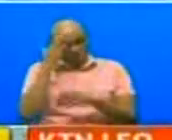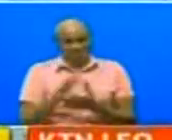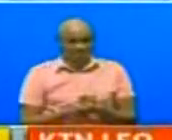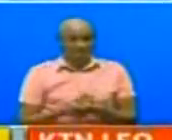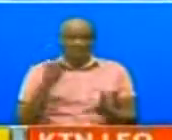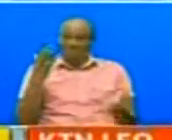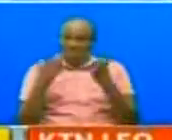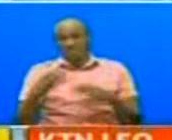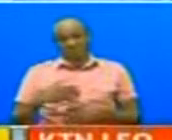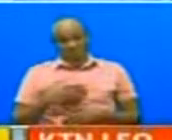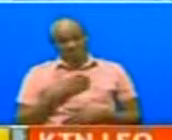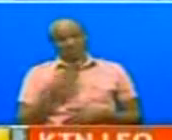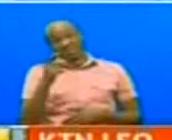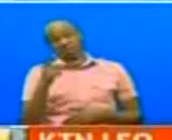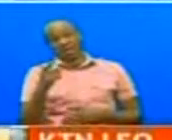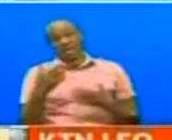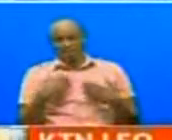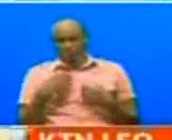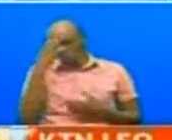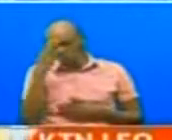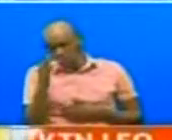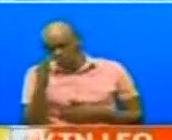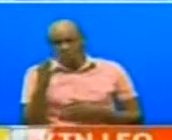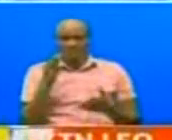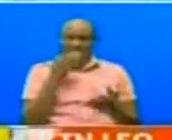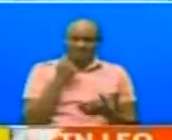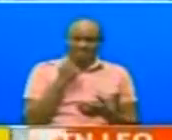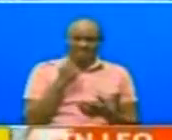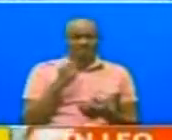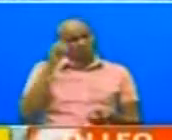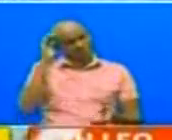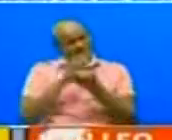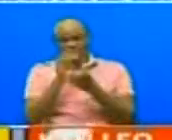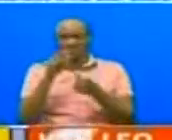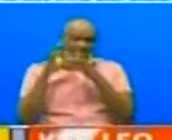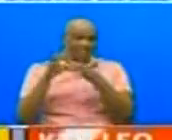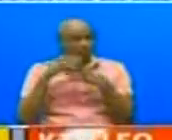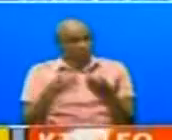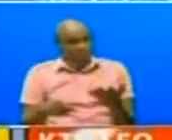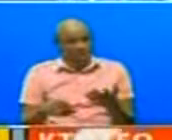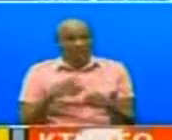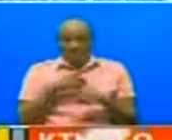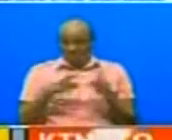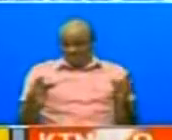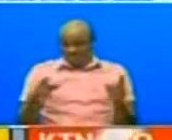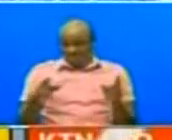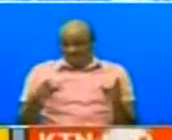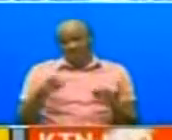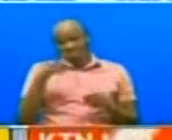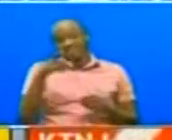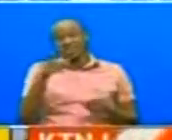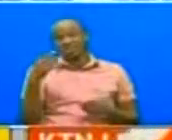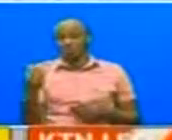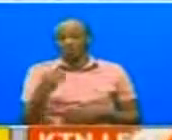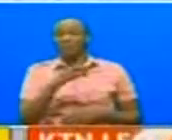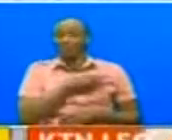mgeni akajipata kwenye njia panda kuhusu iwapo au la ataamini tamaduni hii. Lakini mingairi ya faida ya watoto